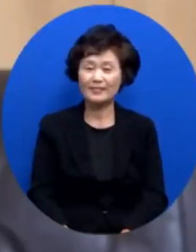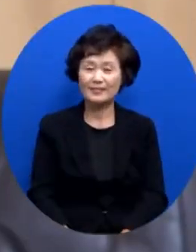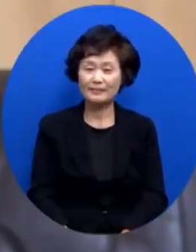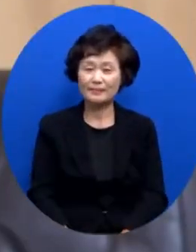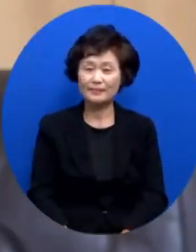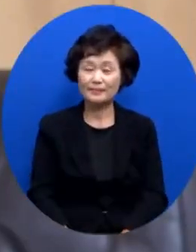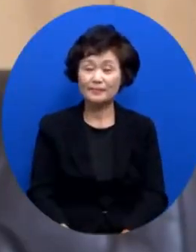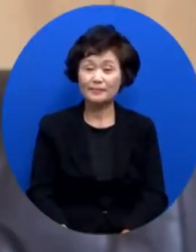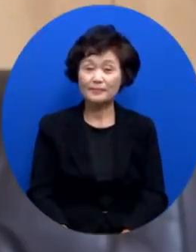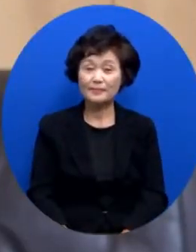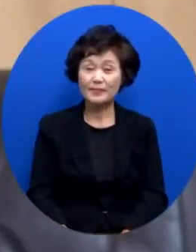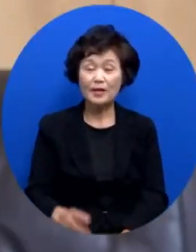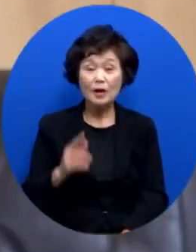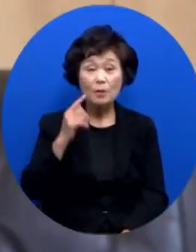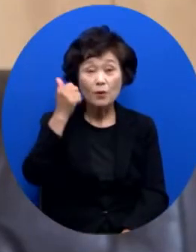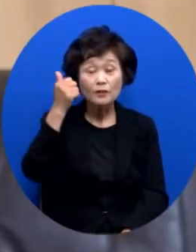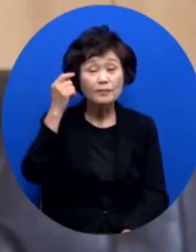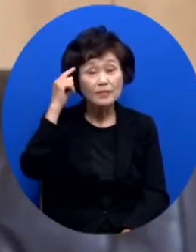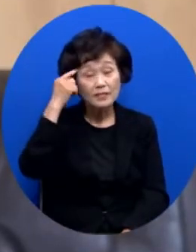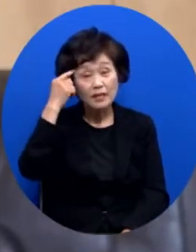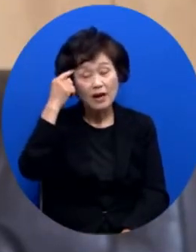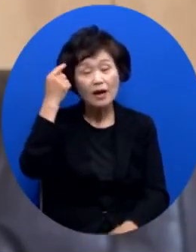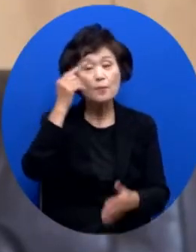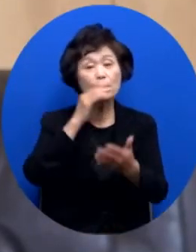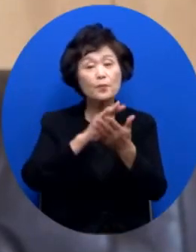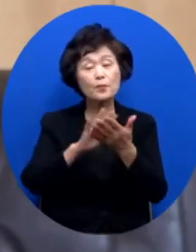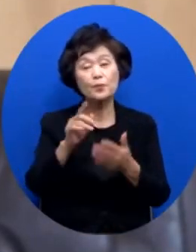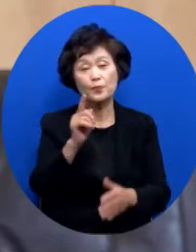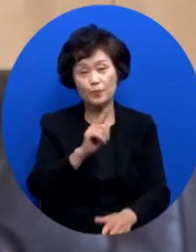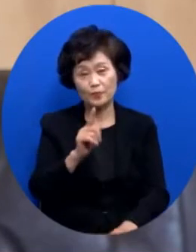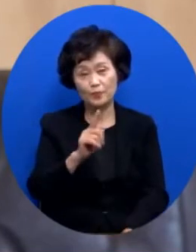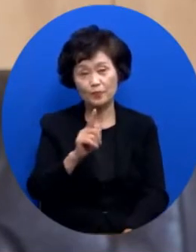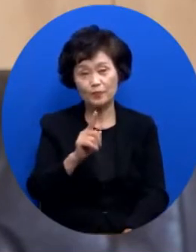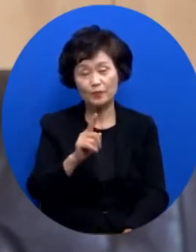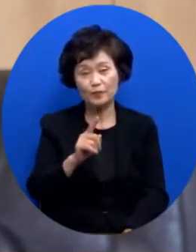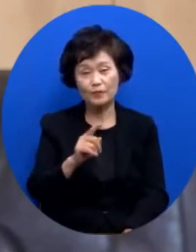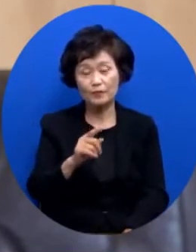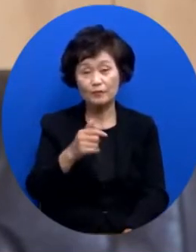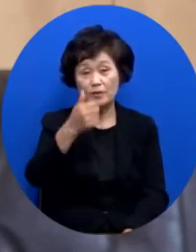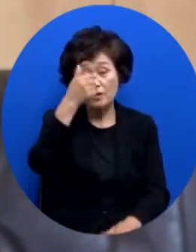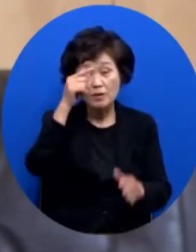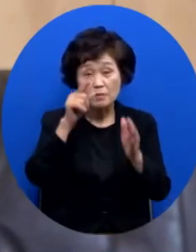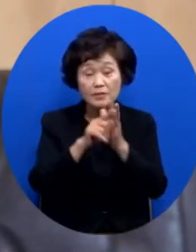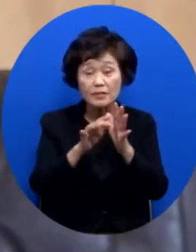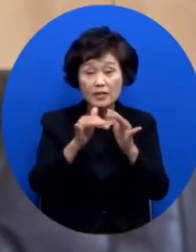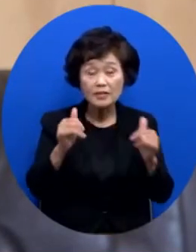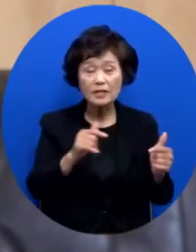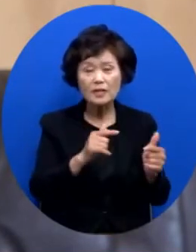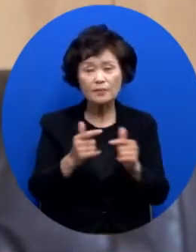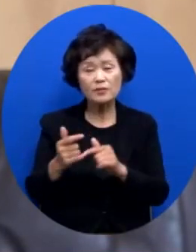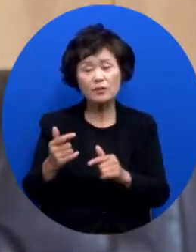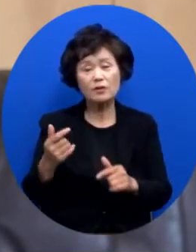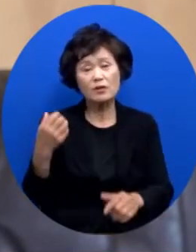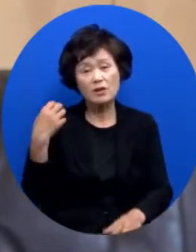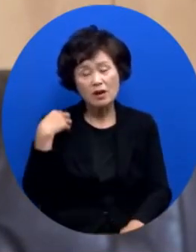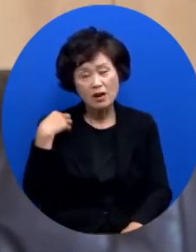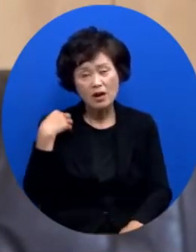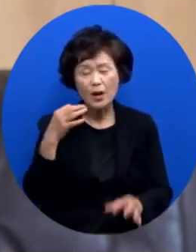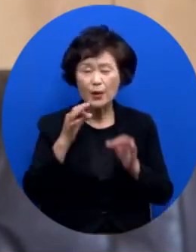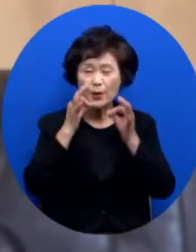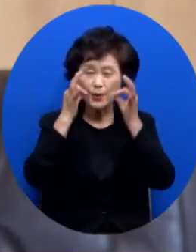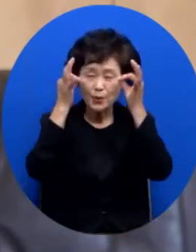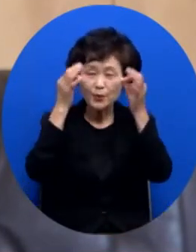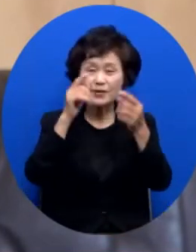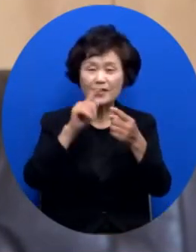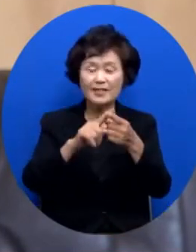마지막으로 목사님께서 생각하시는 평화는 무엇인지, 또 크리스천들이 어떤 역할, 어떤 노력들을 해야 되는지에